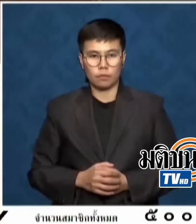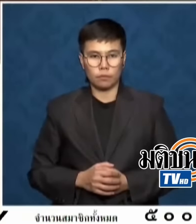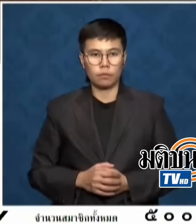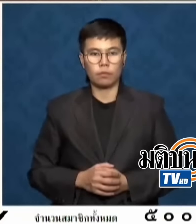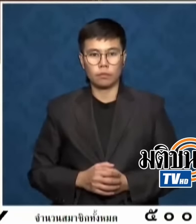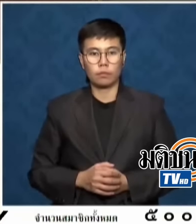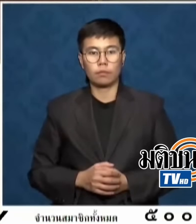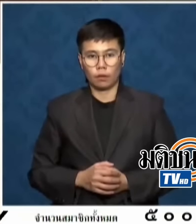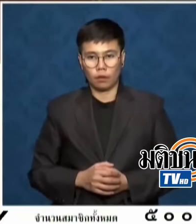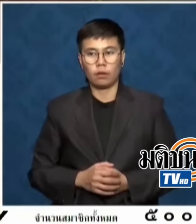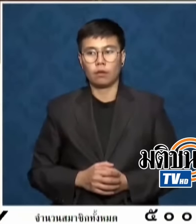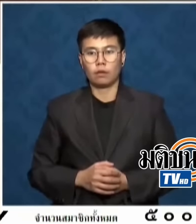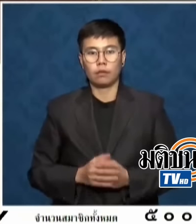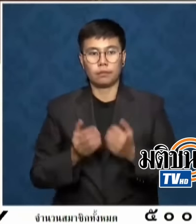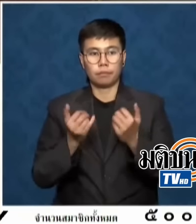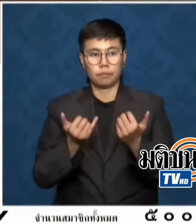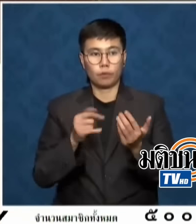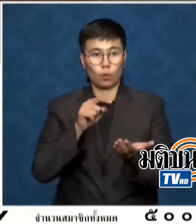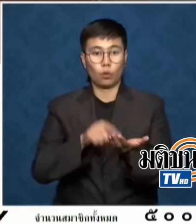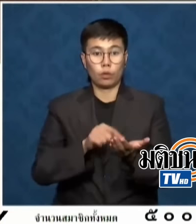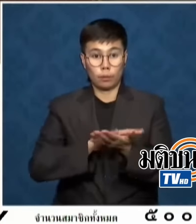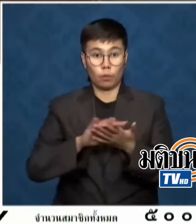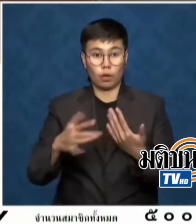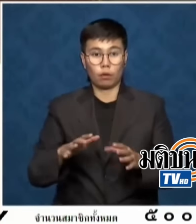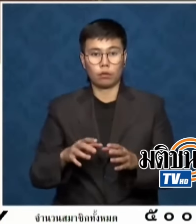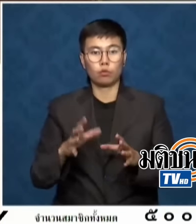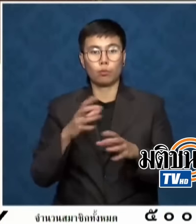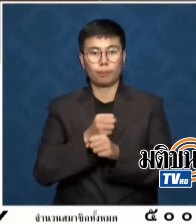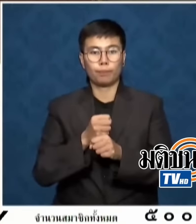ลงคะแนนเรียบร้อยนะครับเจ้าหน้าที่แสดงผลครับ